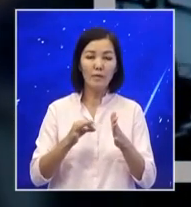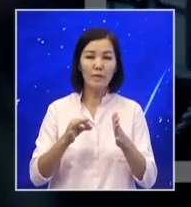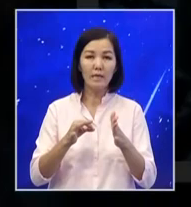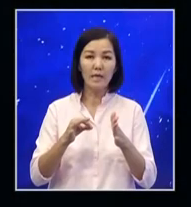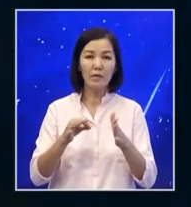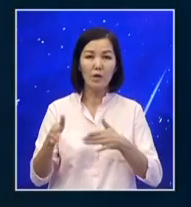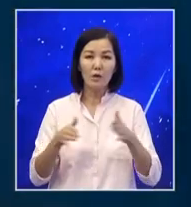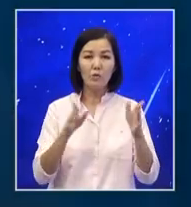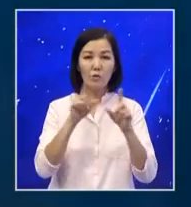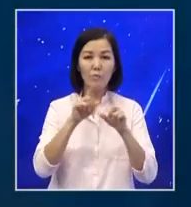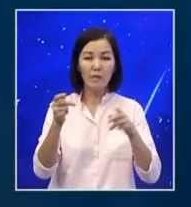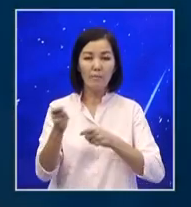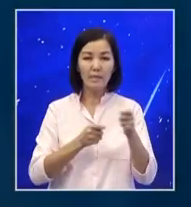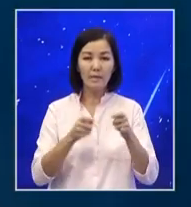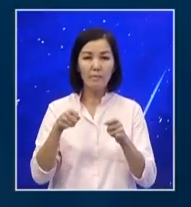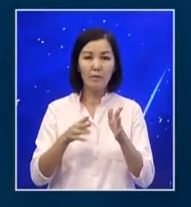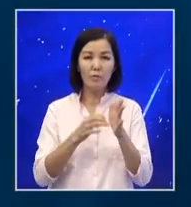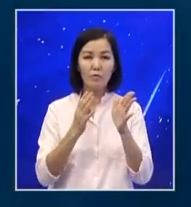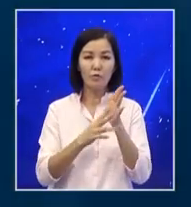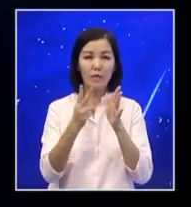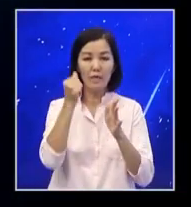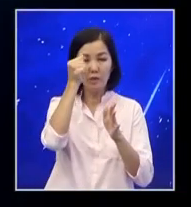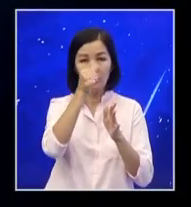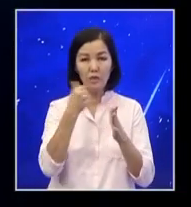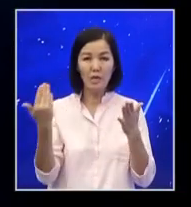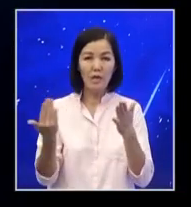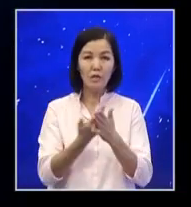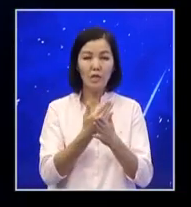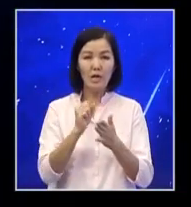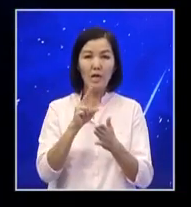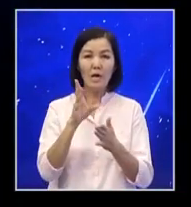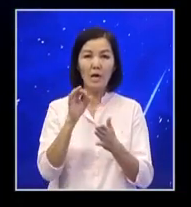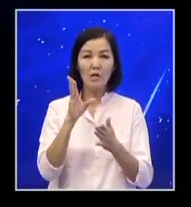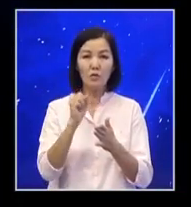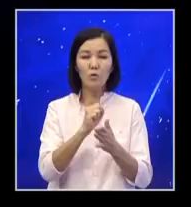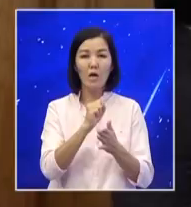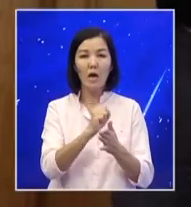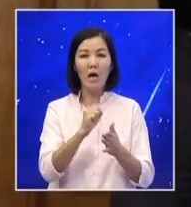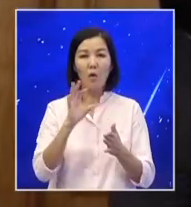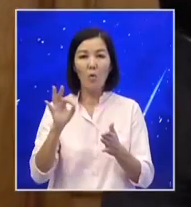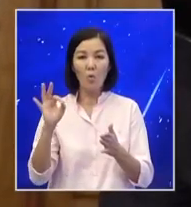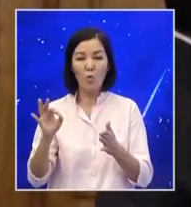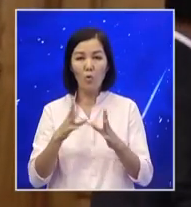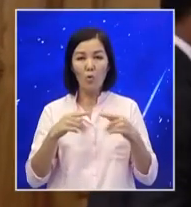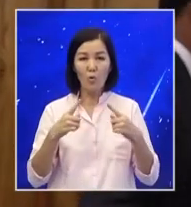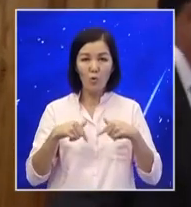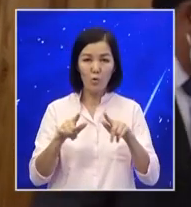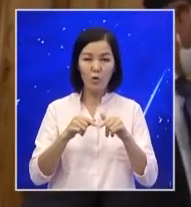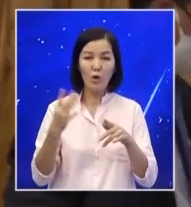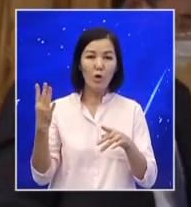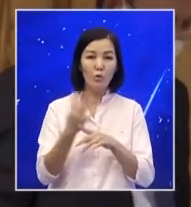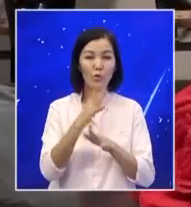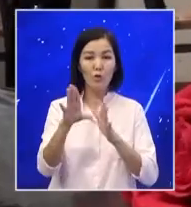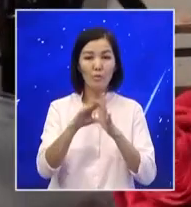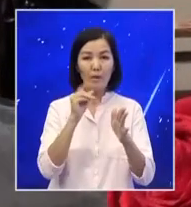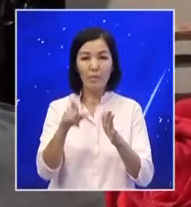басқарды. 1992 жылы заман ағымына сәйкес Ақ жол акционерлік қоғамын құрды. 4 мәрте облыстық мәслихат